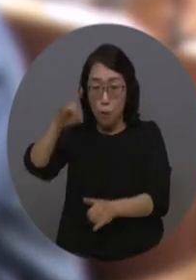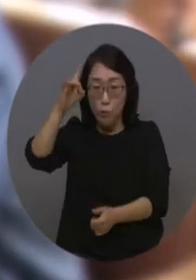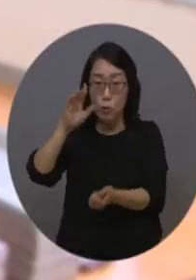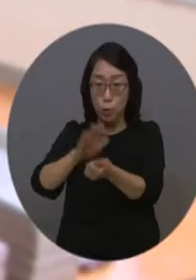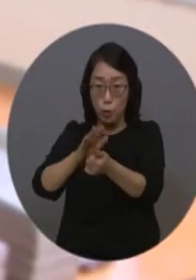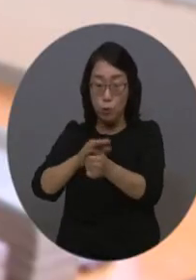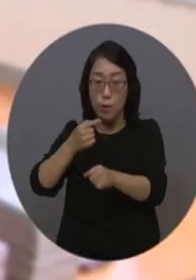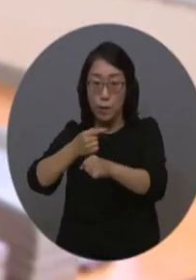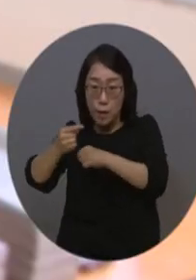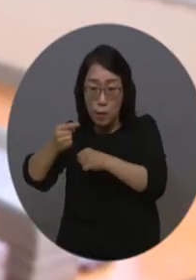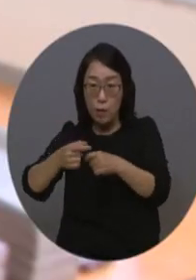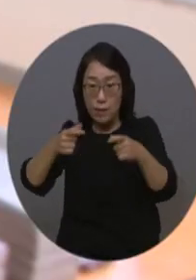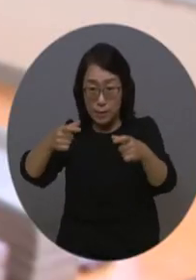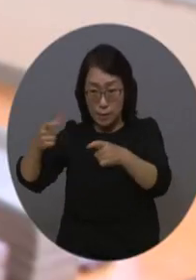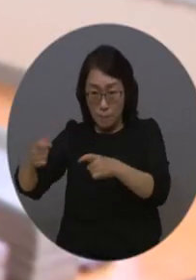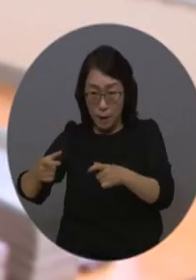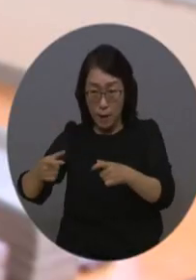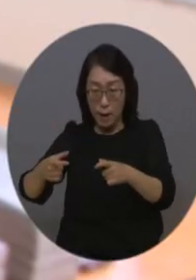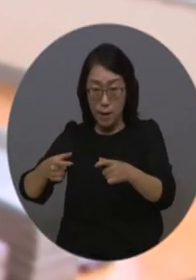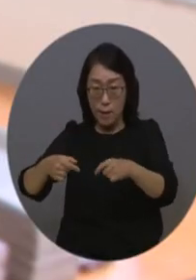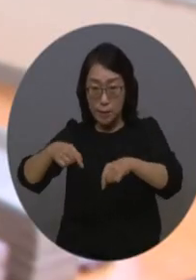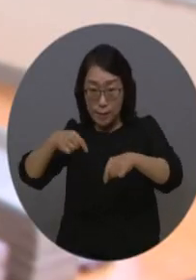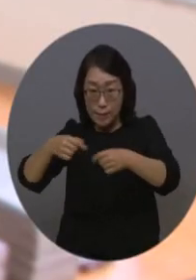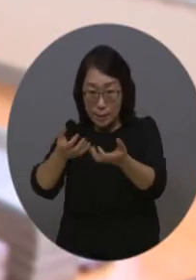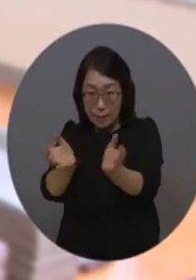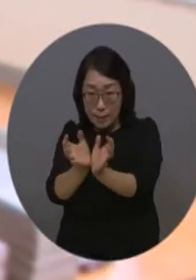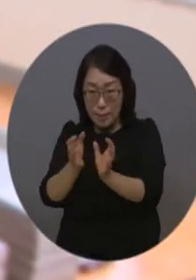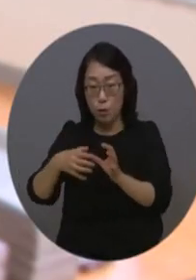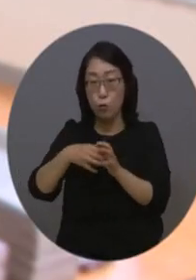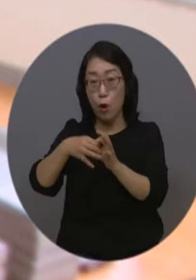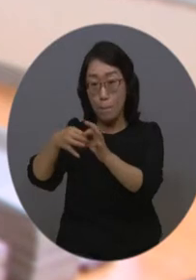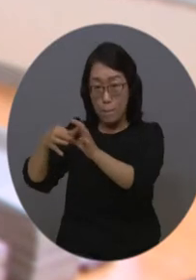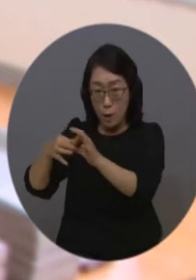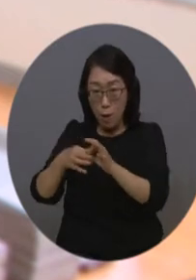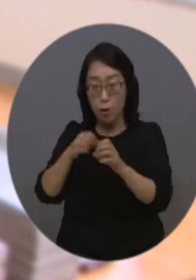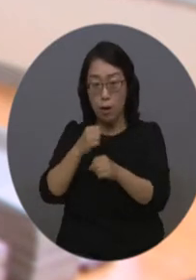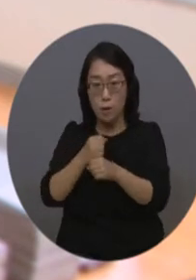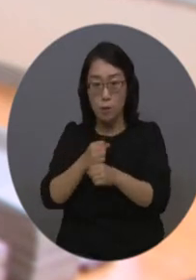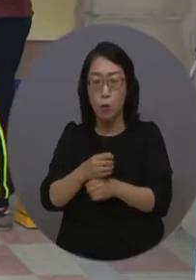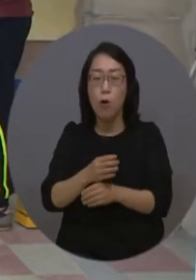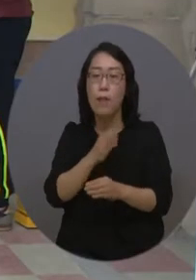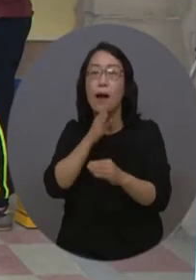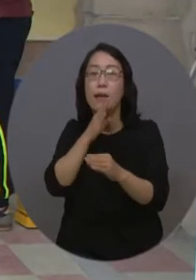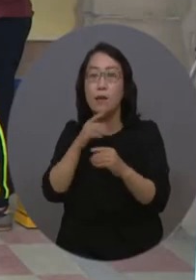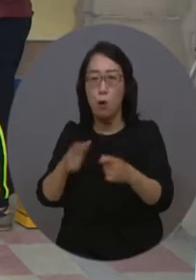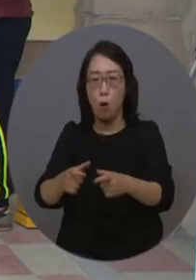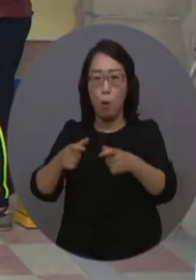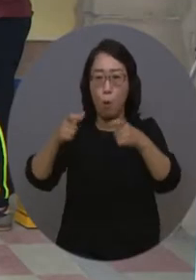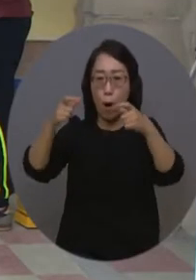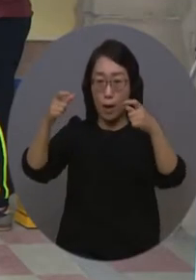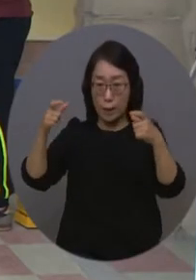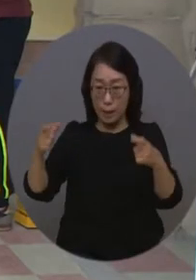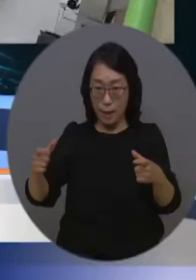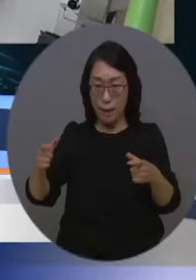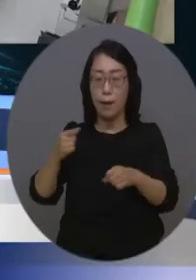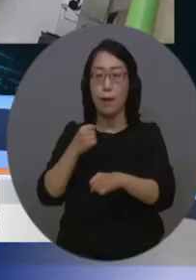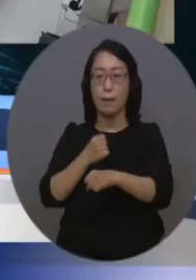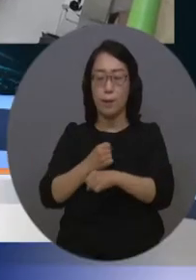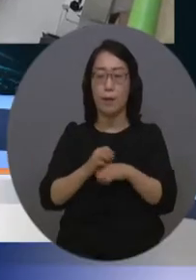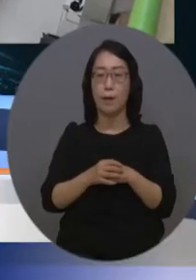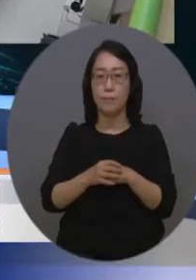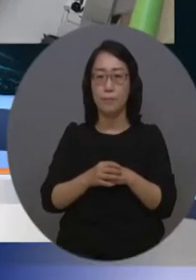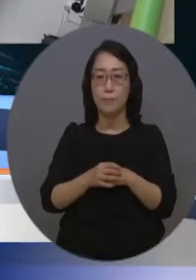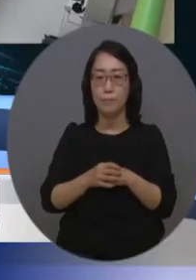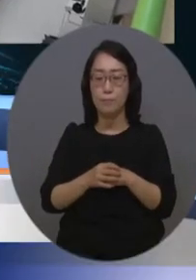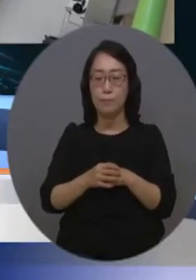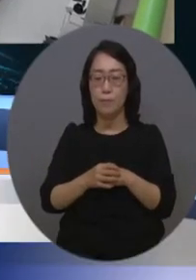내년에는 지방자치단체와 협력해 지역별 특성에 맞게 중장년 등으로 지원 범위를 확대합니다.